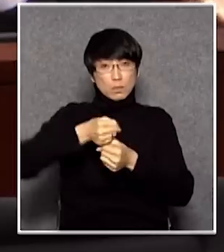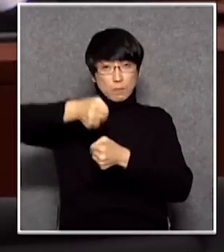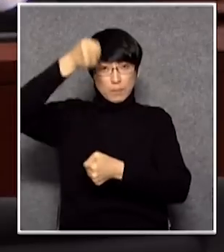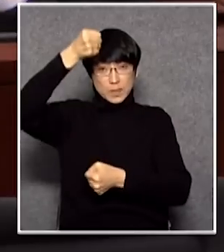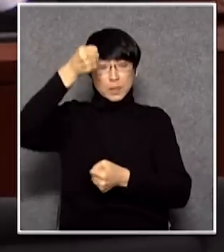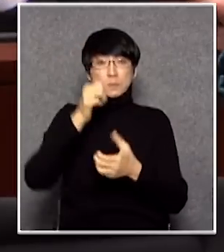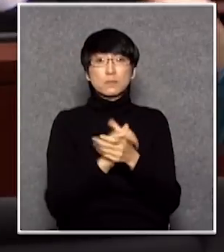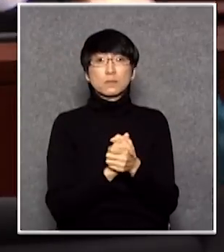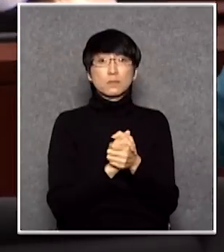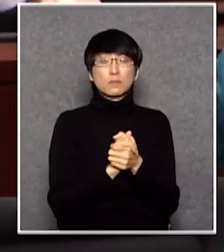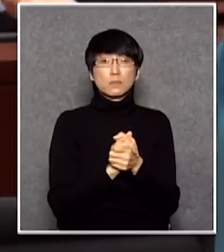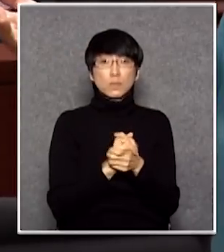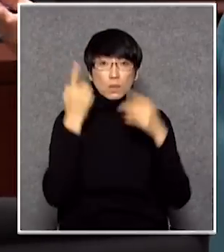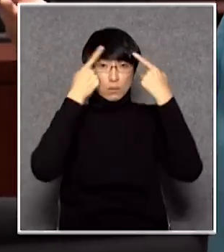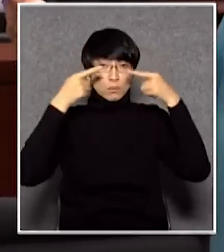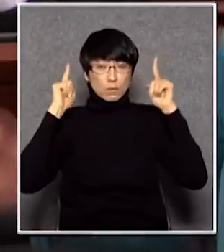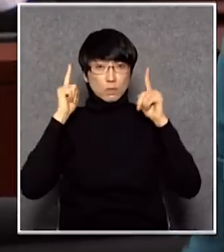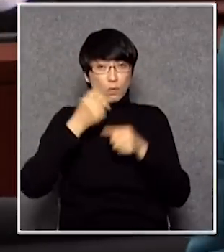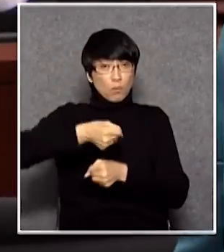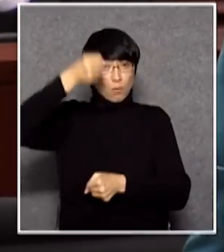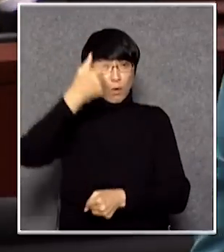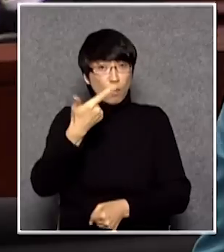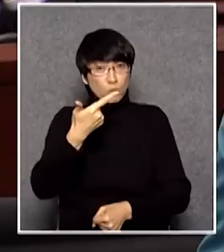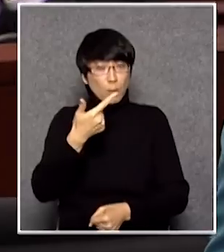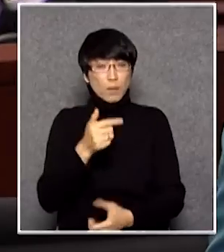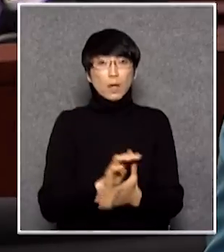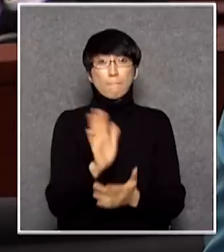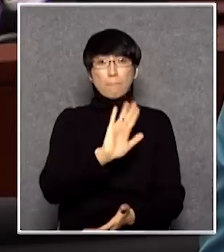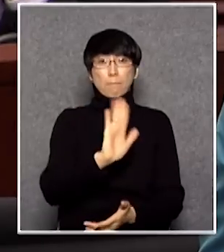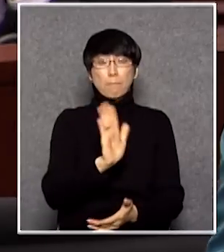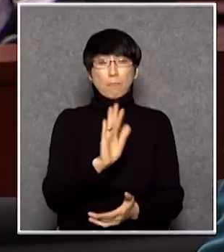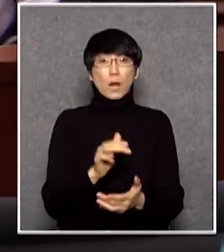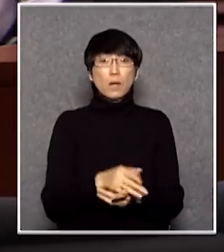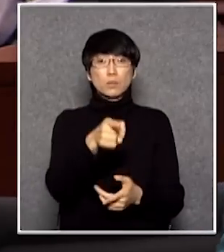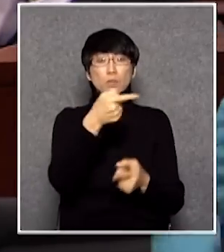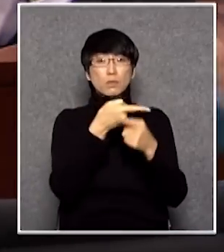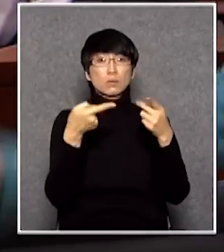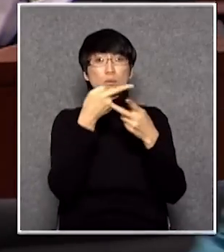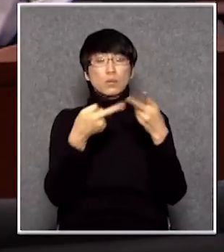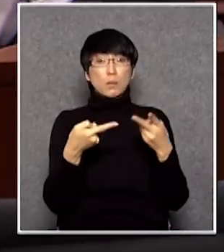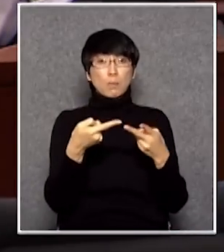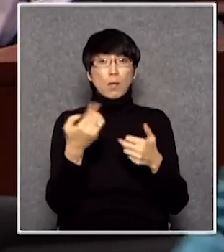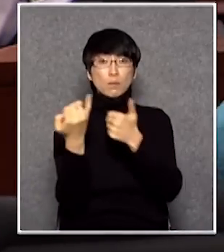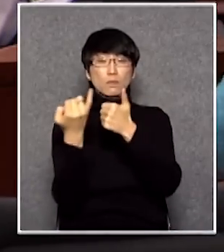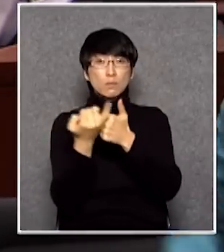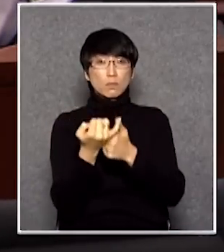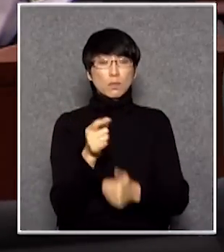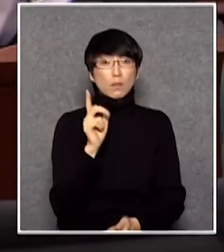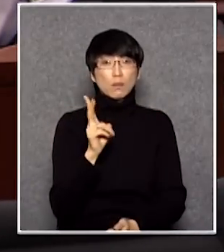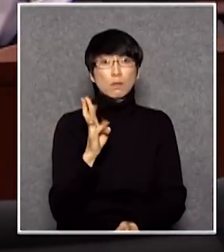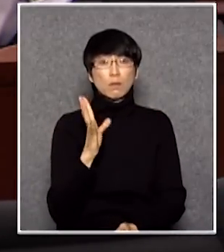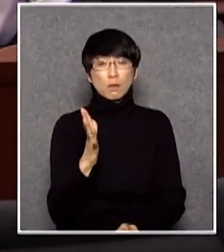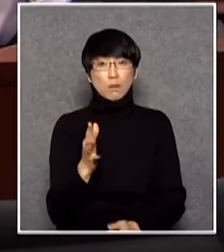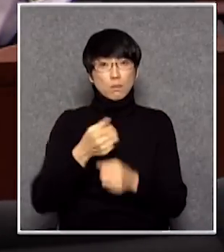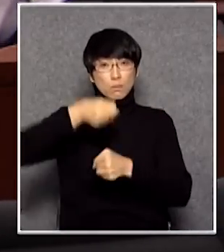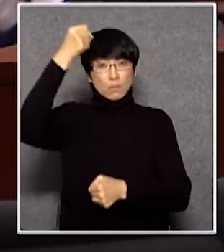咁我問一下，但係喂，好多人擔遮咩？佢話唔係，咪即係嗰10零个咯，來來去去我幾百個學生，得個10零个擔遮